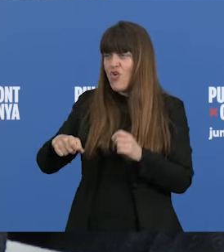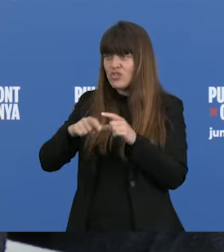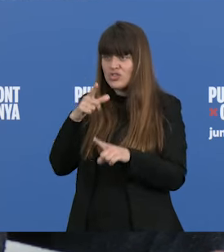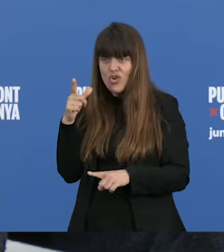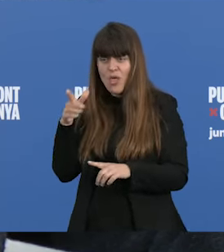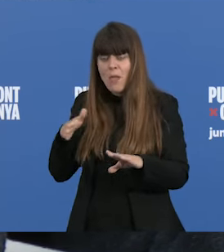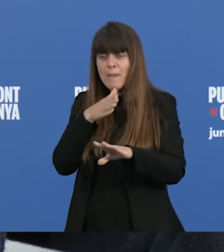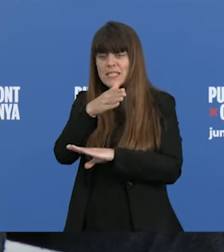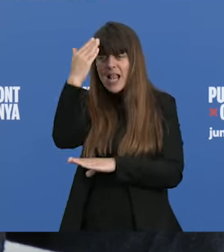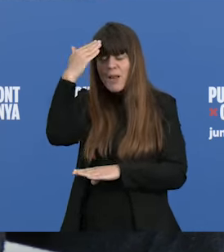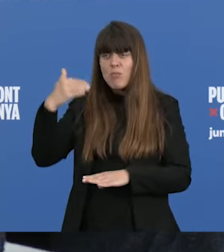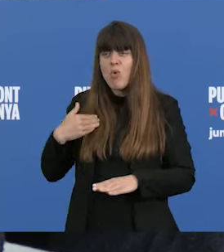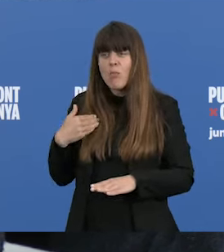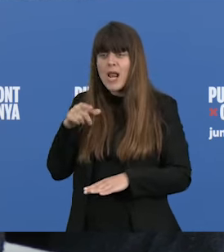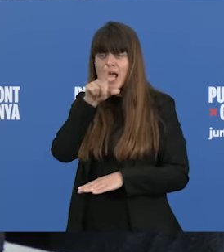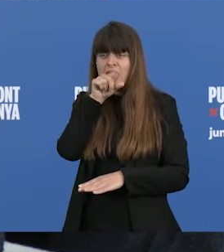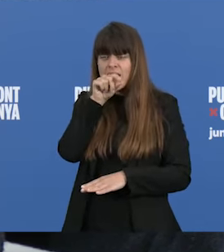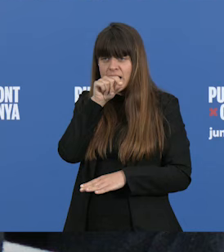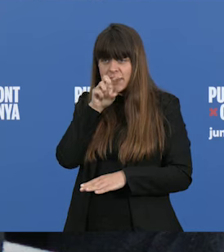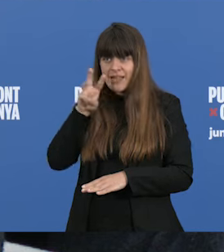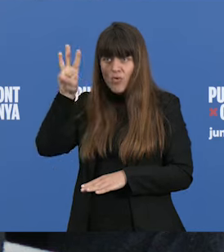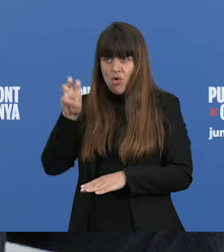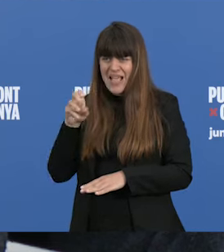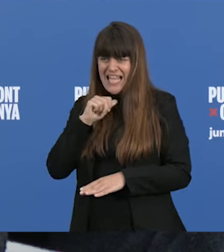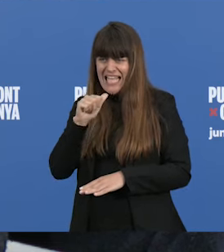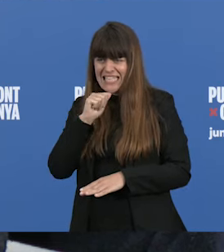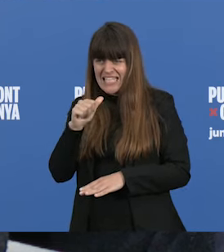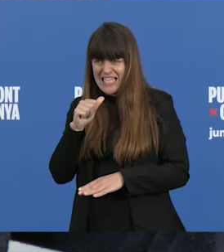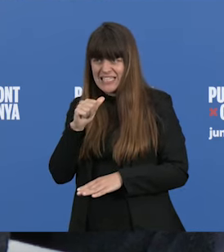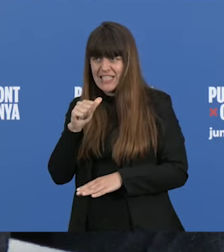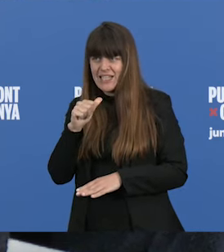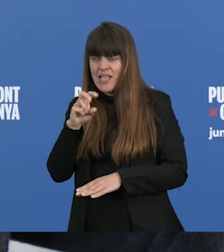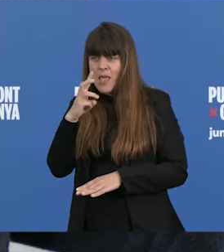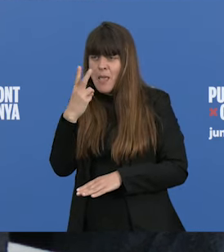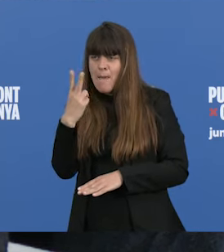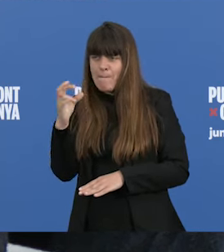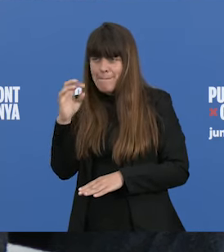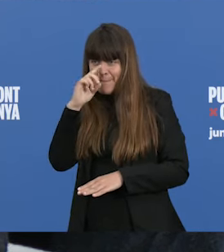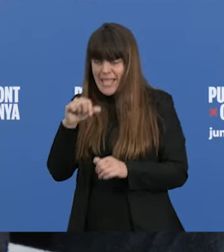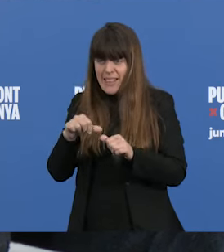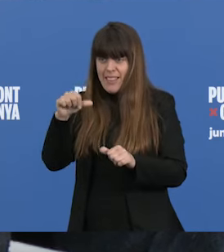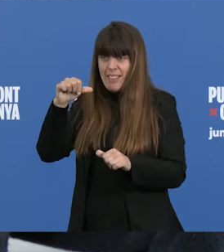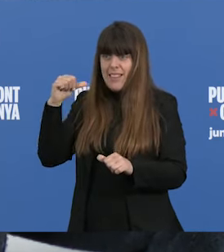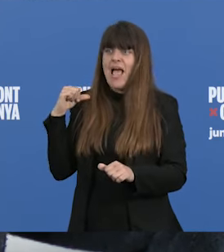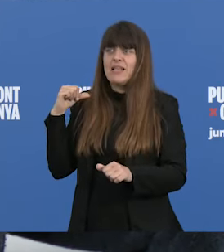Fixeu-vos, diumenge vaig tenir la sort d'estar a Santa Coloma de Farners. Feia gairebé 20 anys.